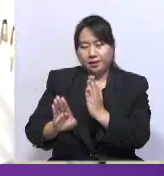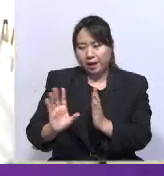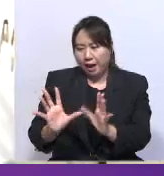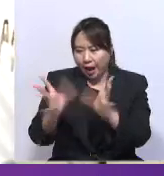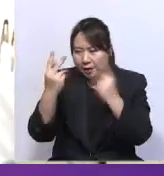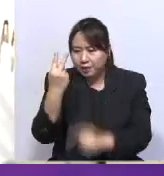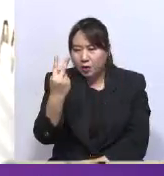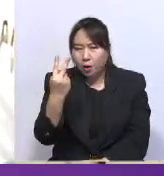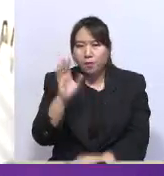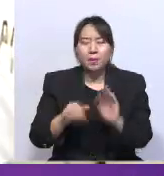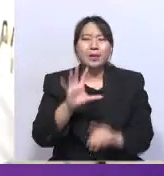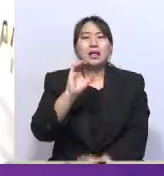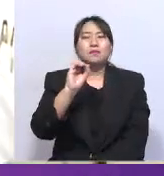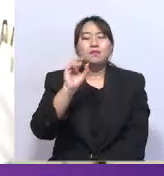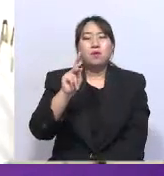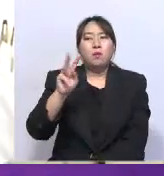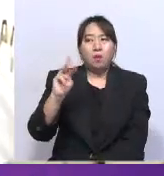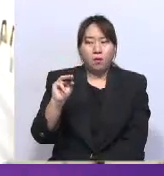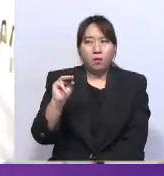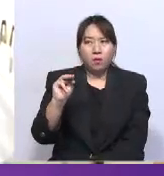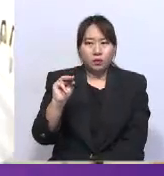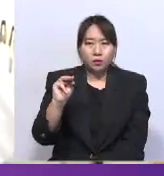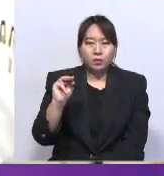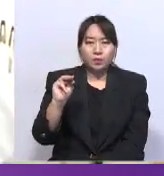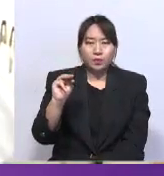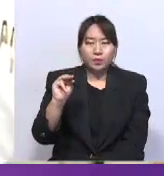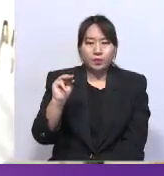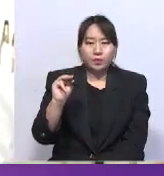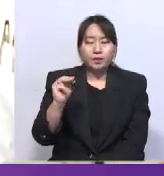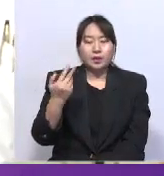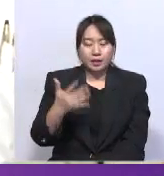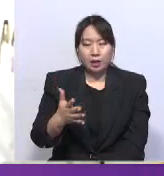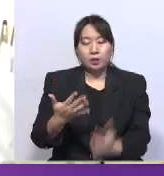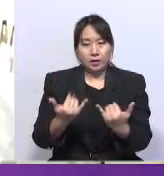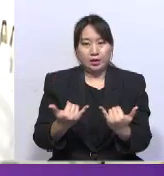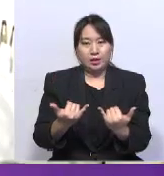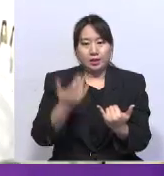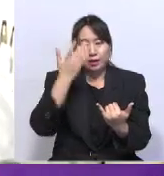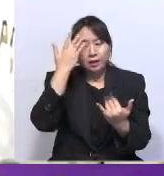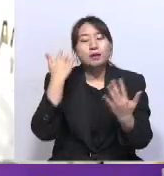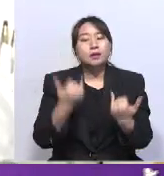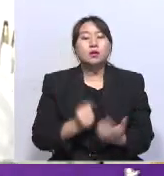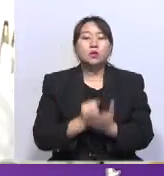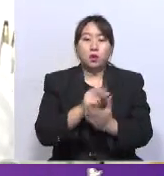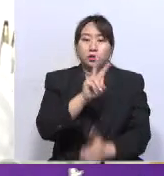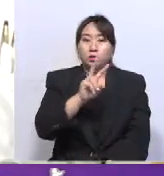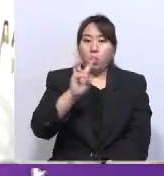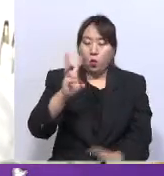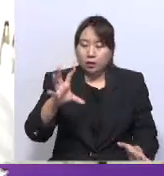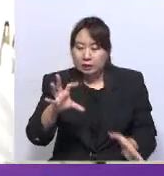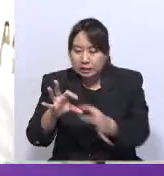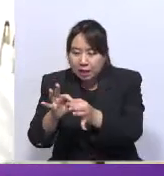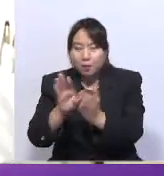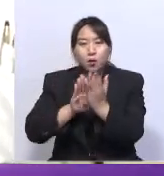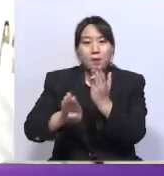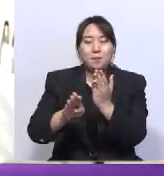ณ50กิโลนะครับประมาณ50กิโลเราก็จะเติมให้ตรงนี้นะครับจะทำให้226เนี่ยเชื่อมบุรีรัมย์ได้เ